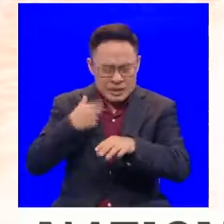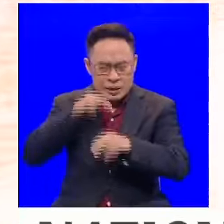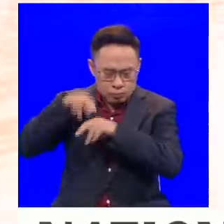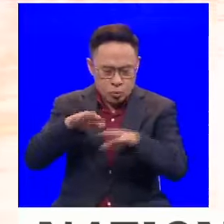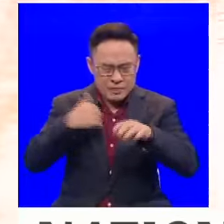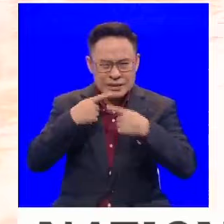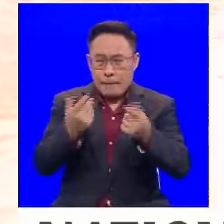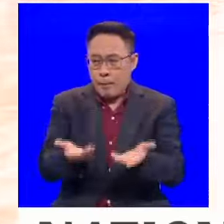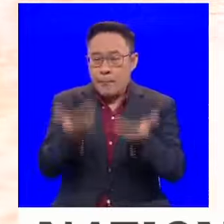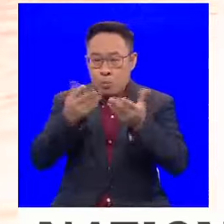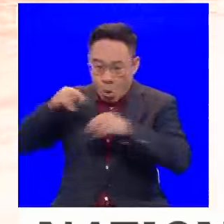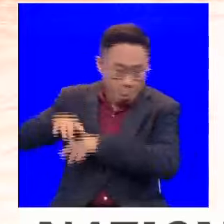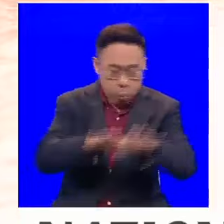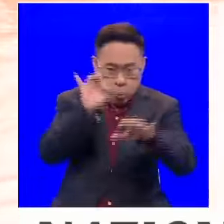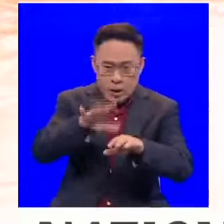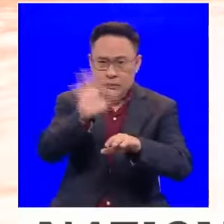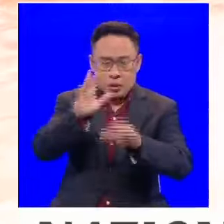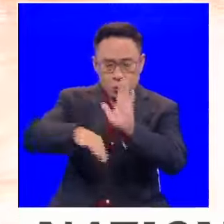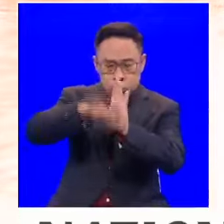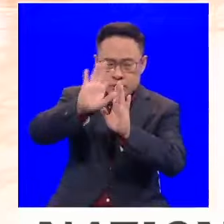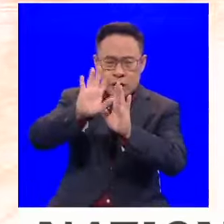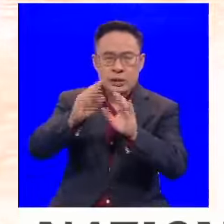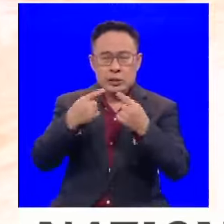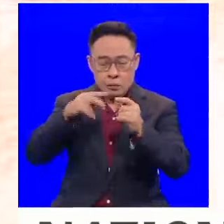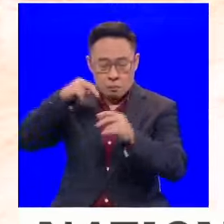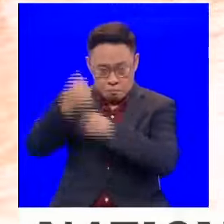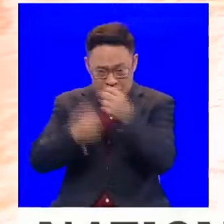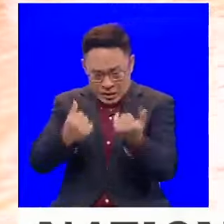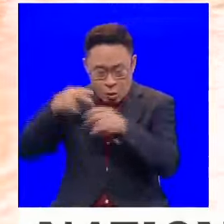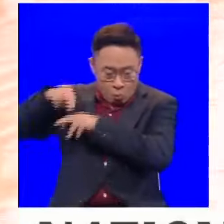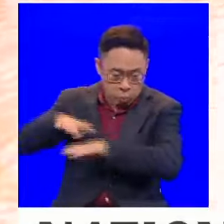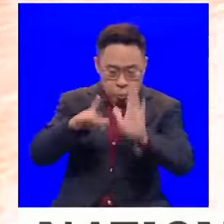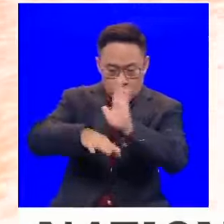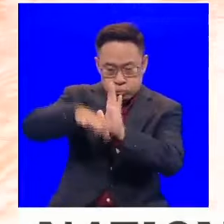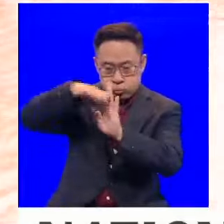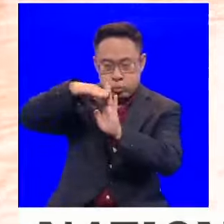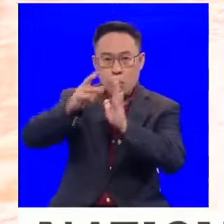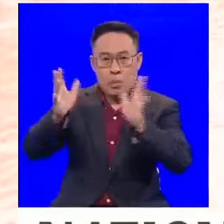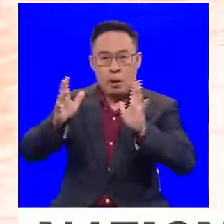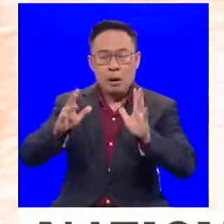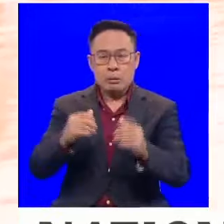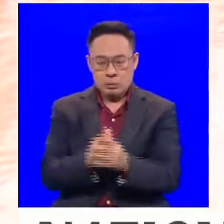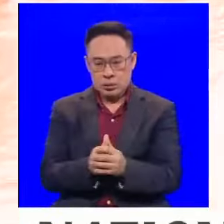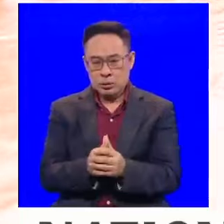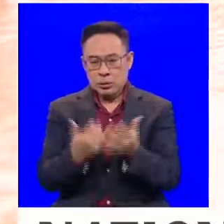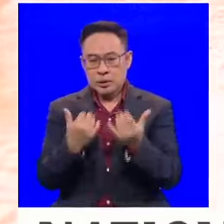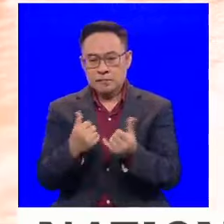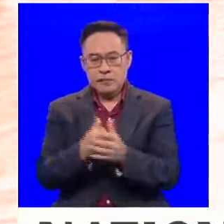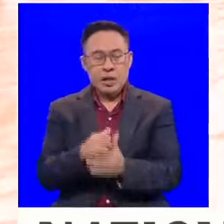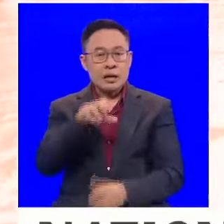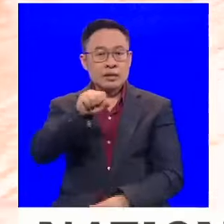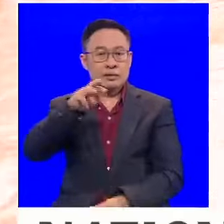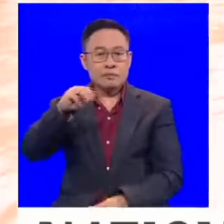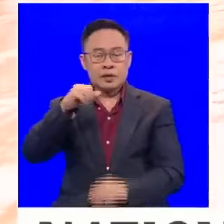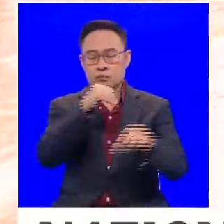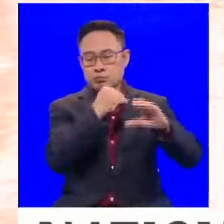ราต้องการความช่วยเหลือตอนนี้คืออะไร มีอาหารการกินมีข้าวมีน้ำนี่จ้ะ เห็นทางรัฐบาลเองเขาก็จะมี SMS ประกาศแจ้งเตือนภั